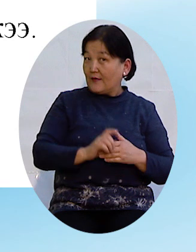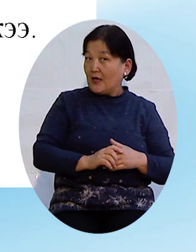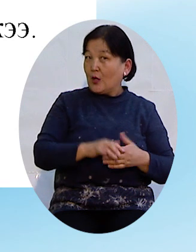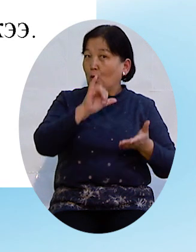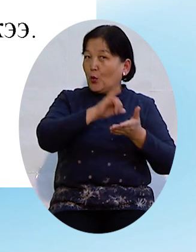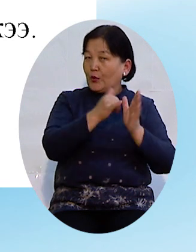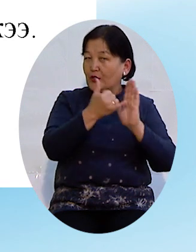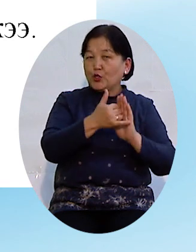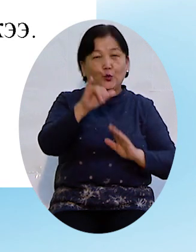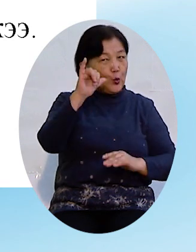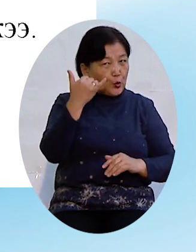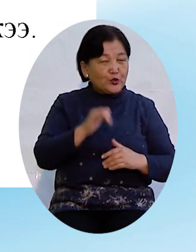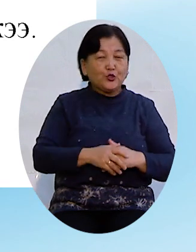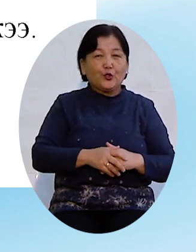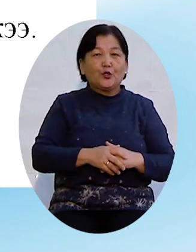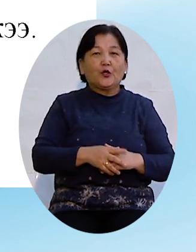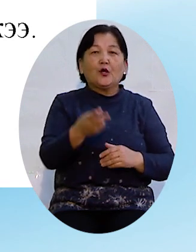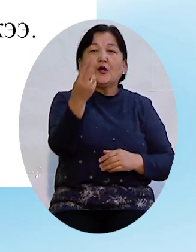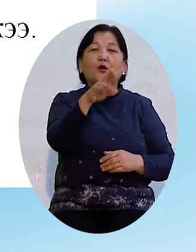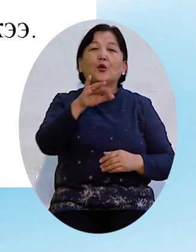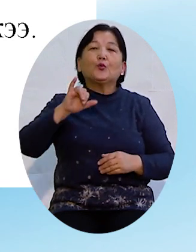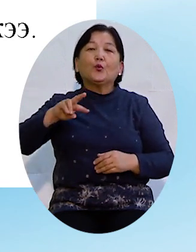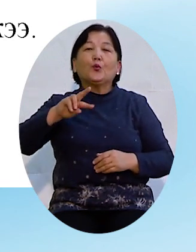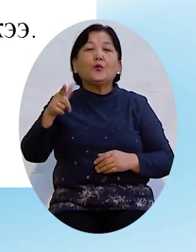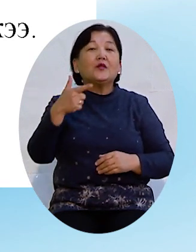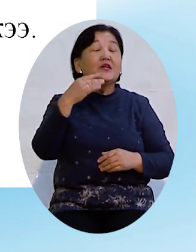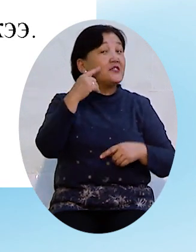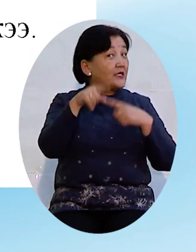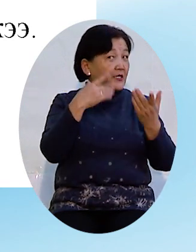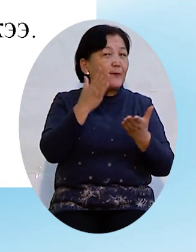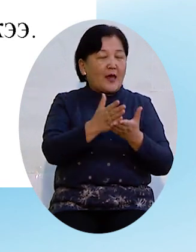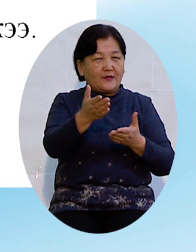утга зохиолд, уран зохиолд дуйл гэдэг гинэ.